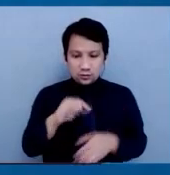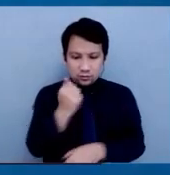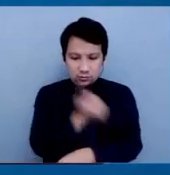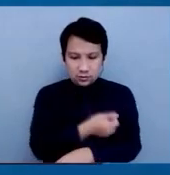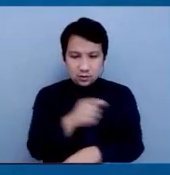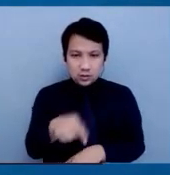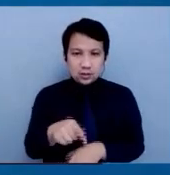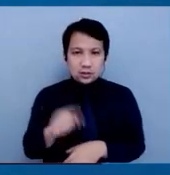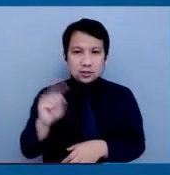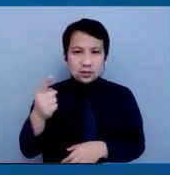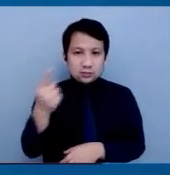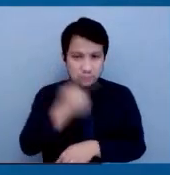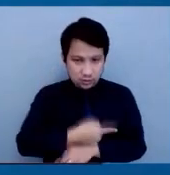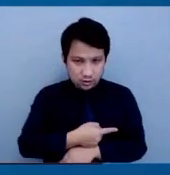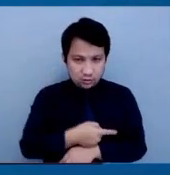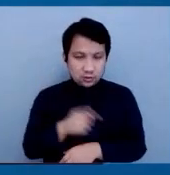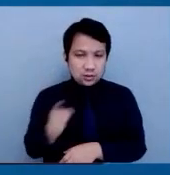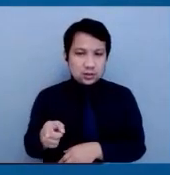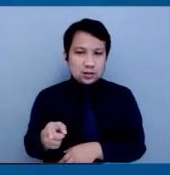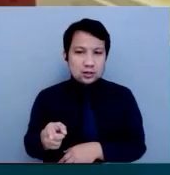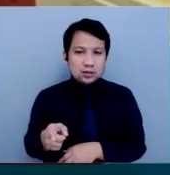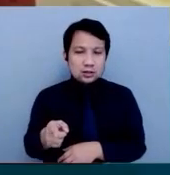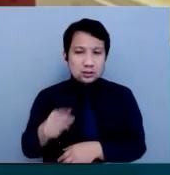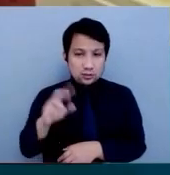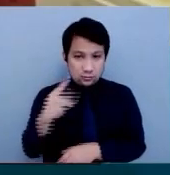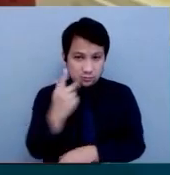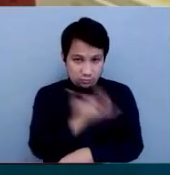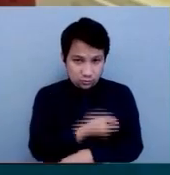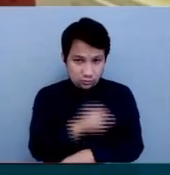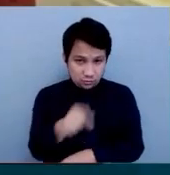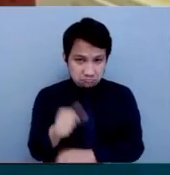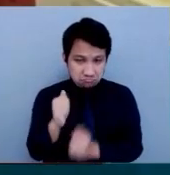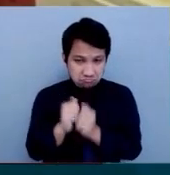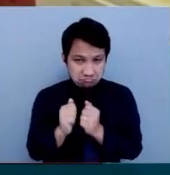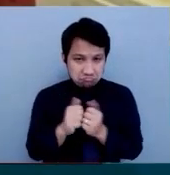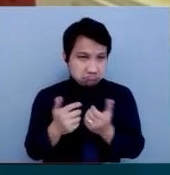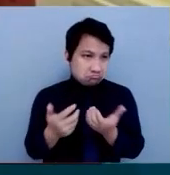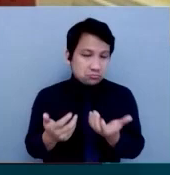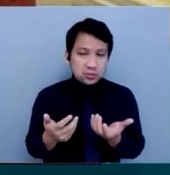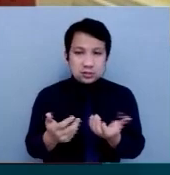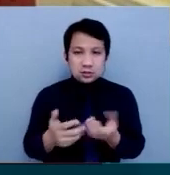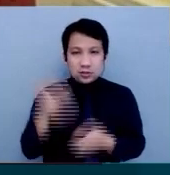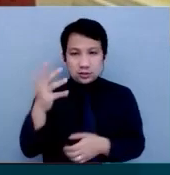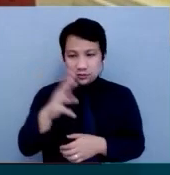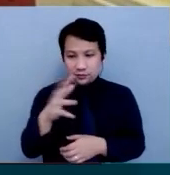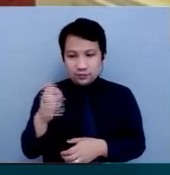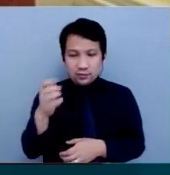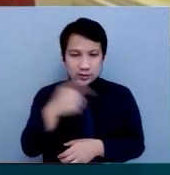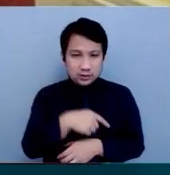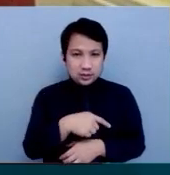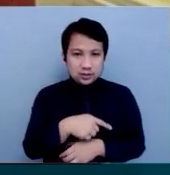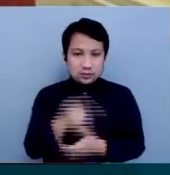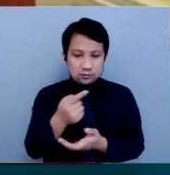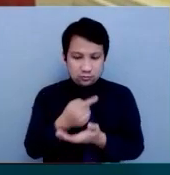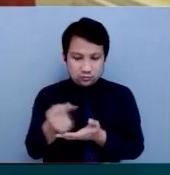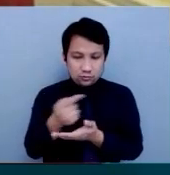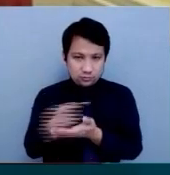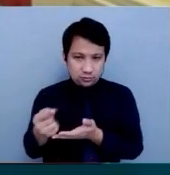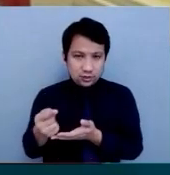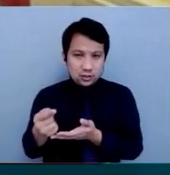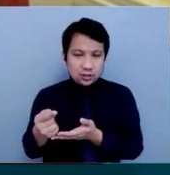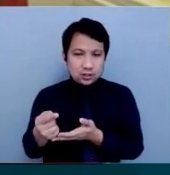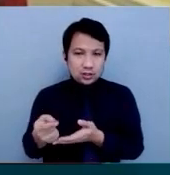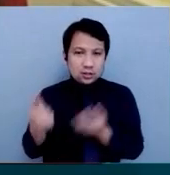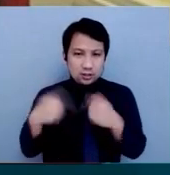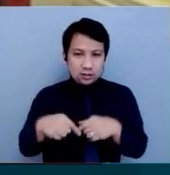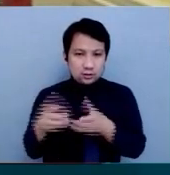per day ng boosters. So mga 500 per week po ang